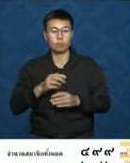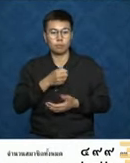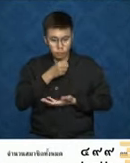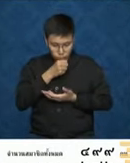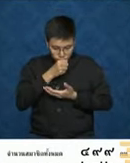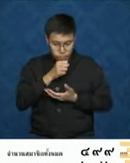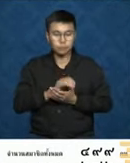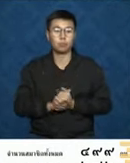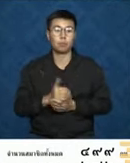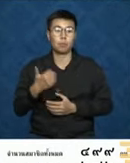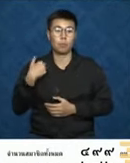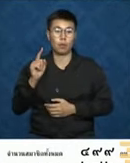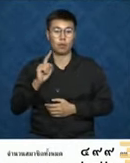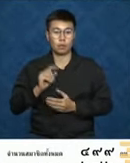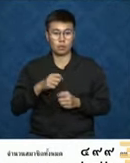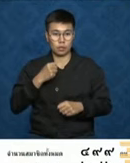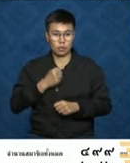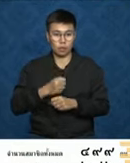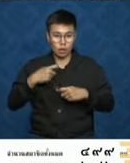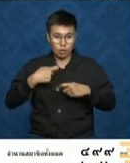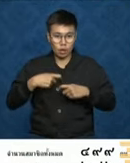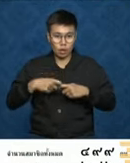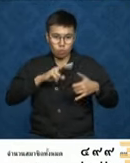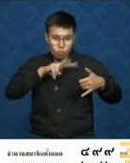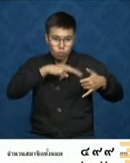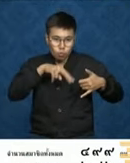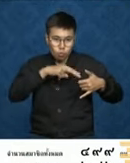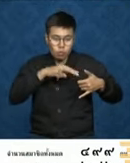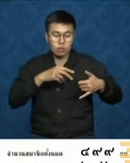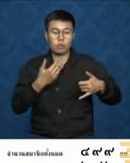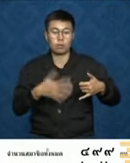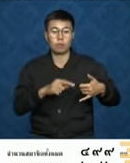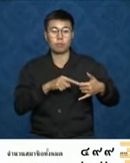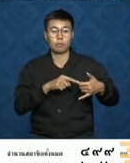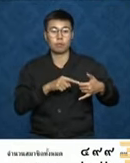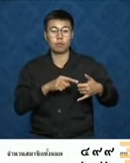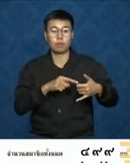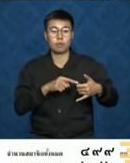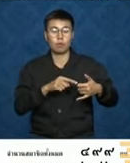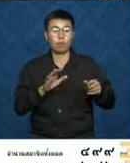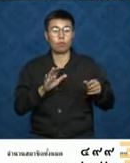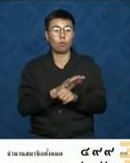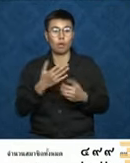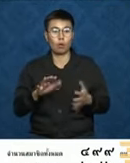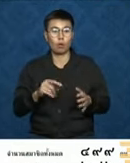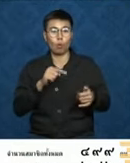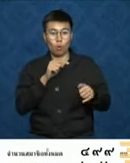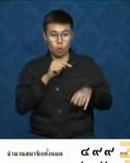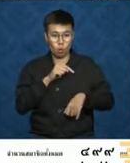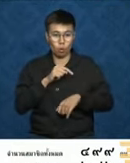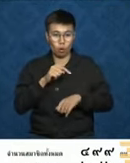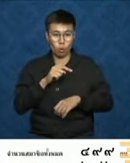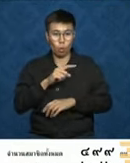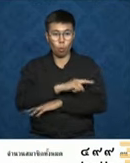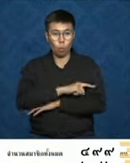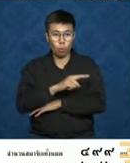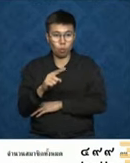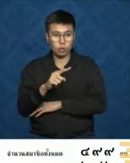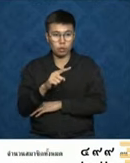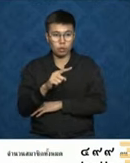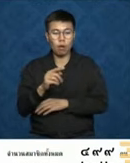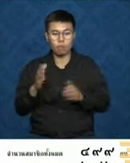โรงพยาบาลเนี่ยมีความยากลำบากมากพอได้รับการลำบัดการบำบัดเนี่ยเอ่อก็ระยะเวลาในการบำบัดเยียวยาเนี่ยก็